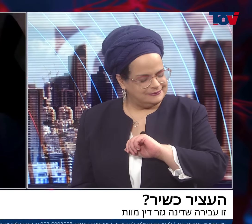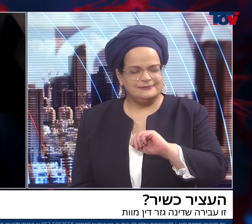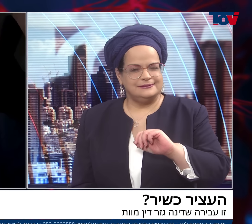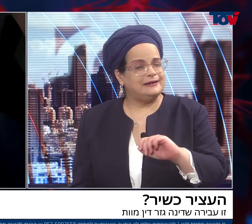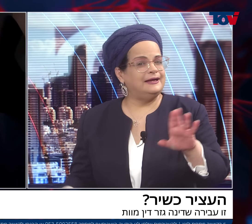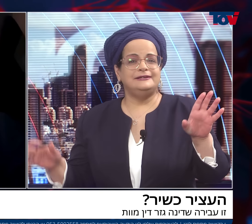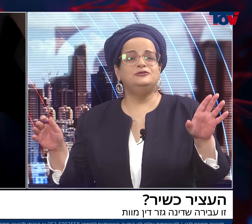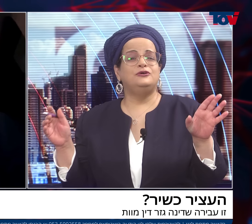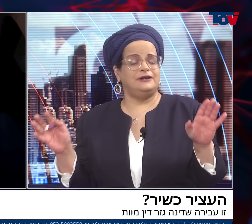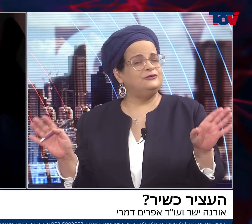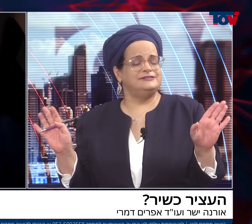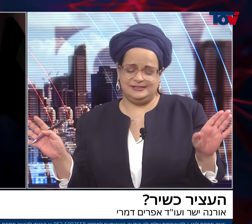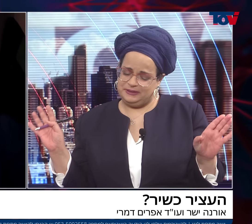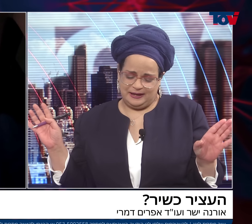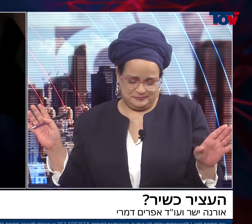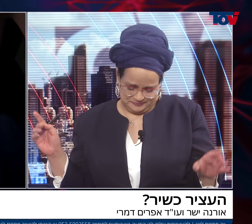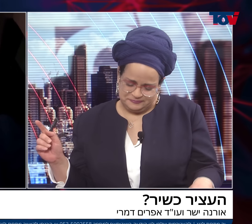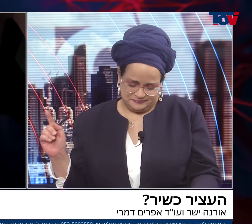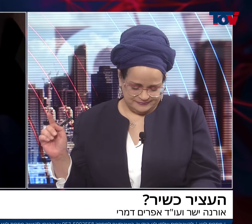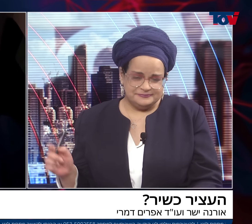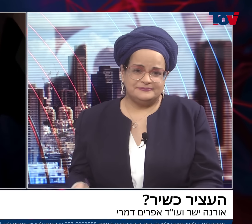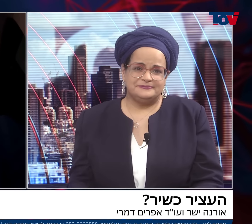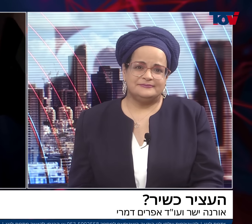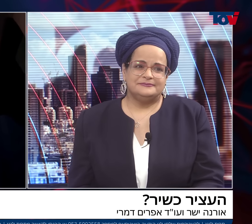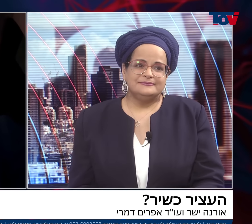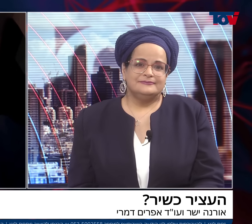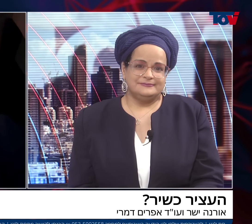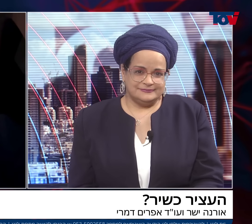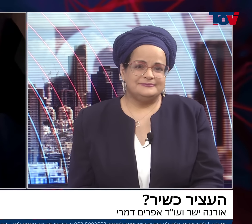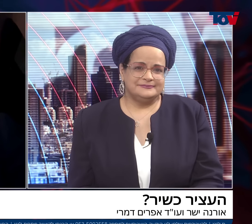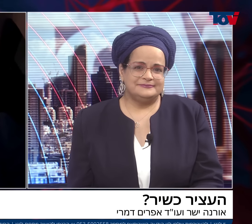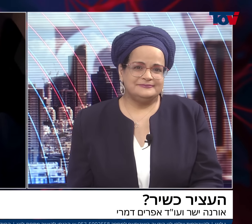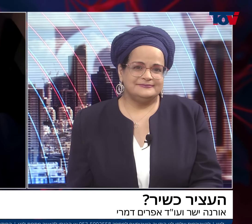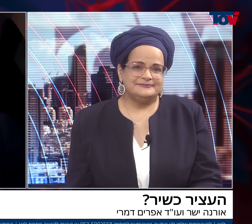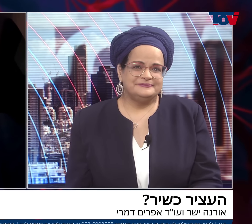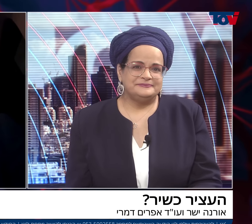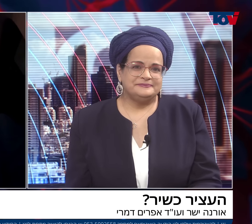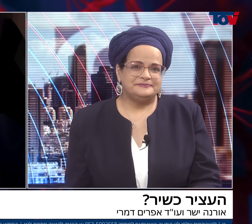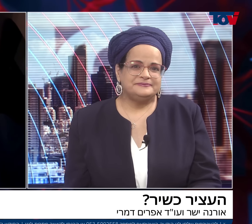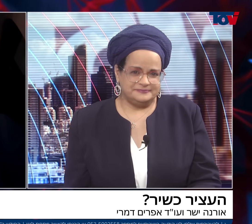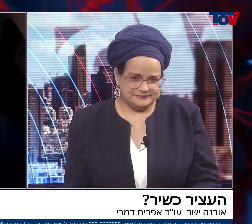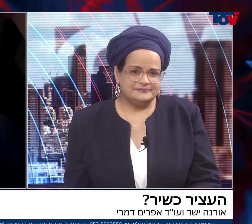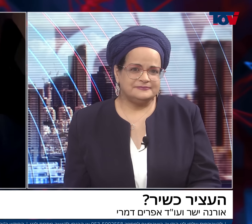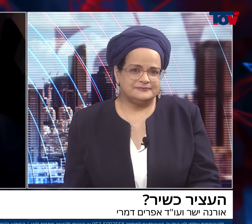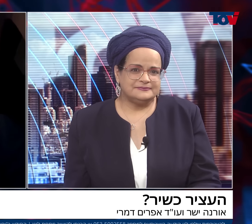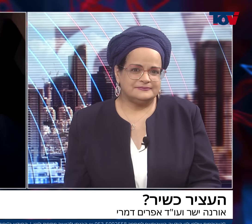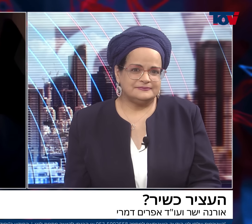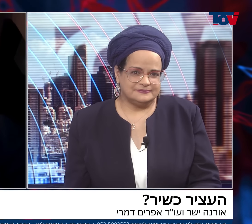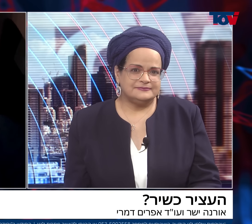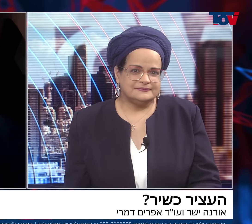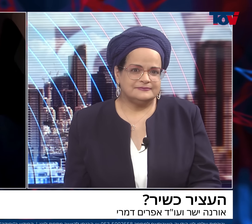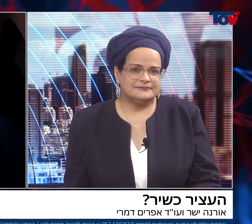להרחיב. אנחנו כל כך רוצים גם. הערכה שלי, תראי, הערכה שלי שבית משפט